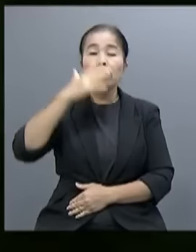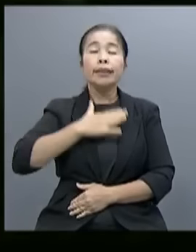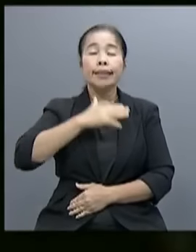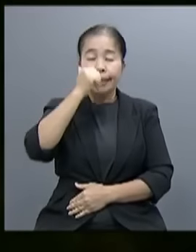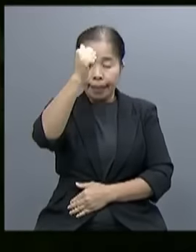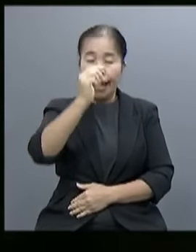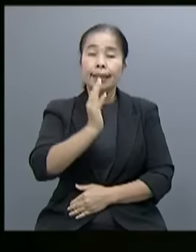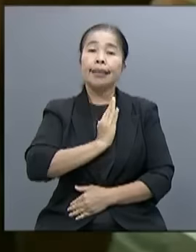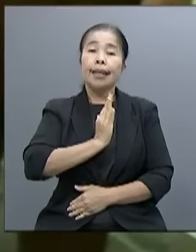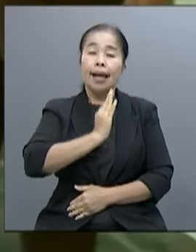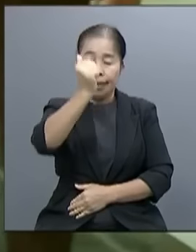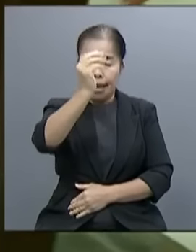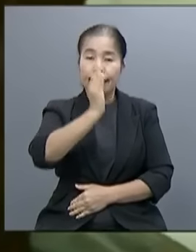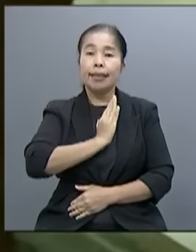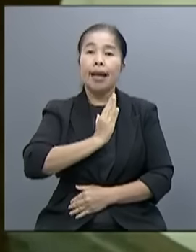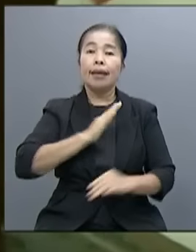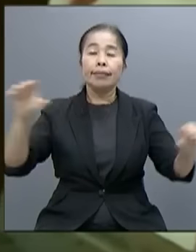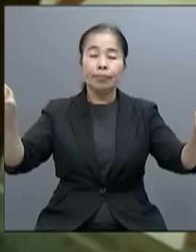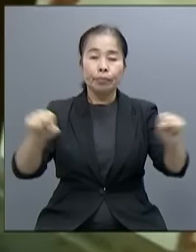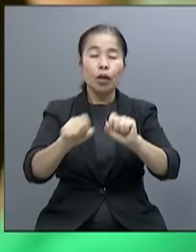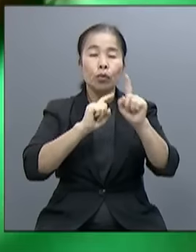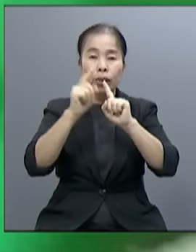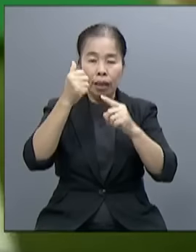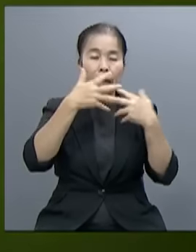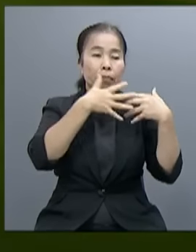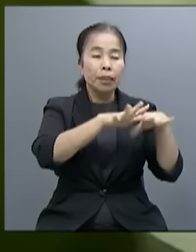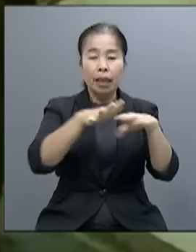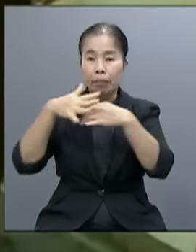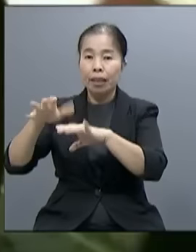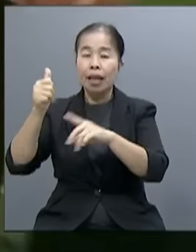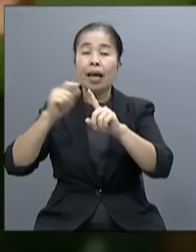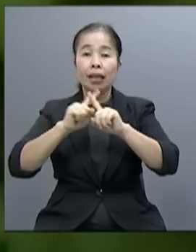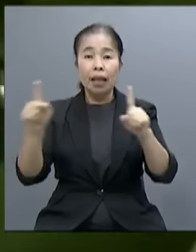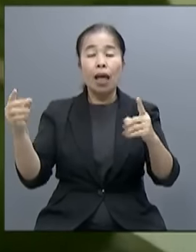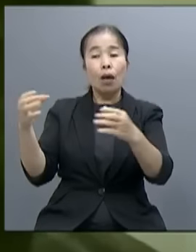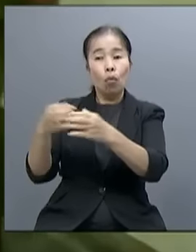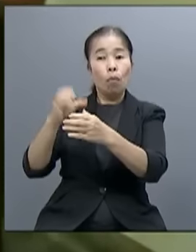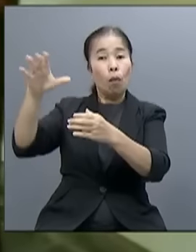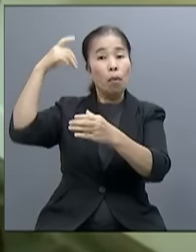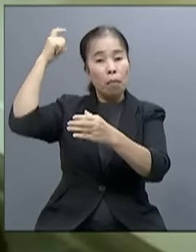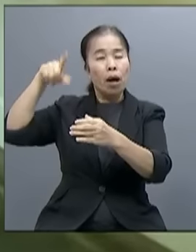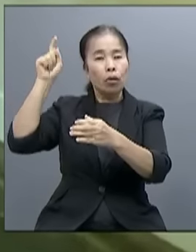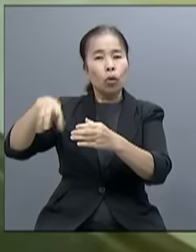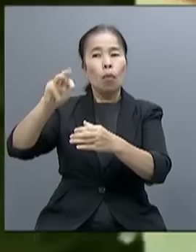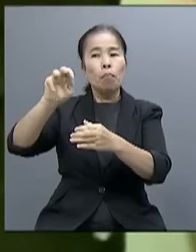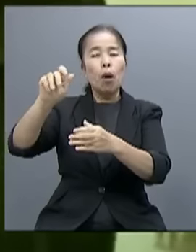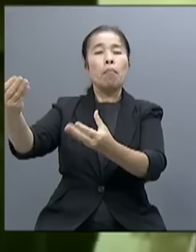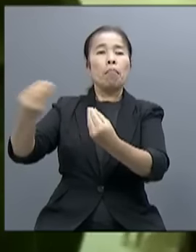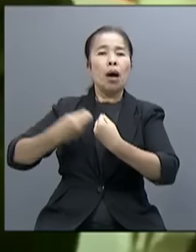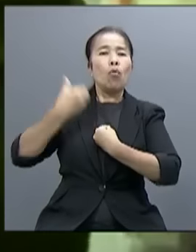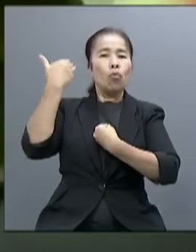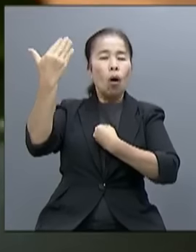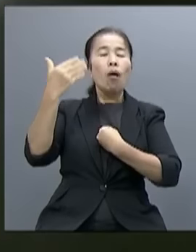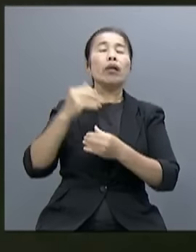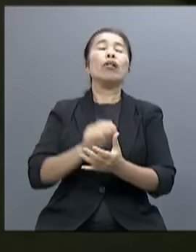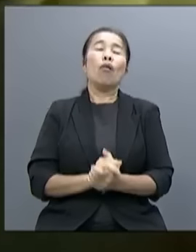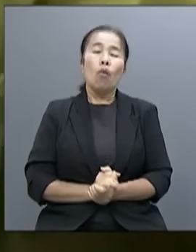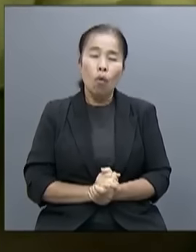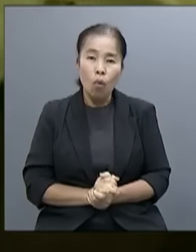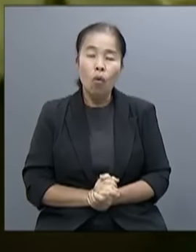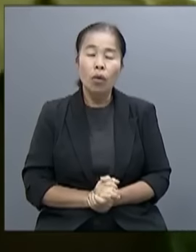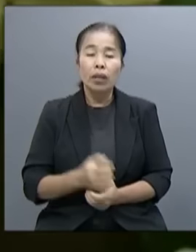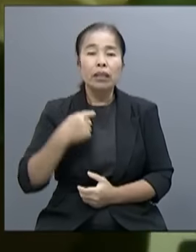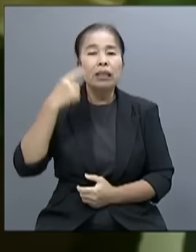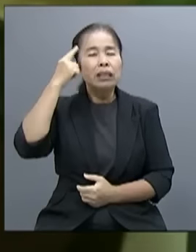คะในการที่จะพูดคุยประสานให้เลยแต่ว่าทางชนกลุ่มน้อยเขาจะต้องมอบอำนาจให้เสียก่อนซึ่งเรื่องนี้ค่ะอาจารย์ประเมินว่